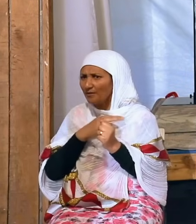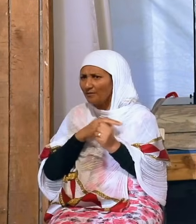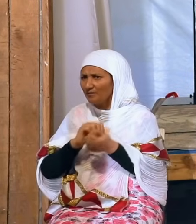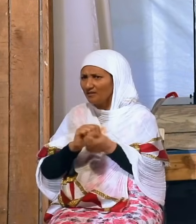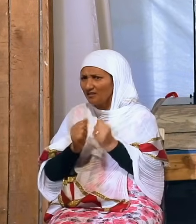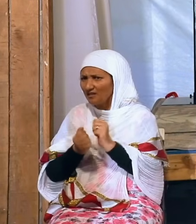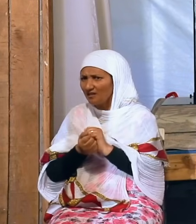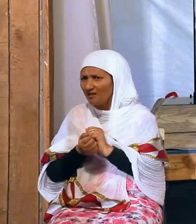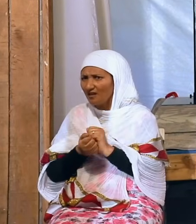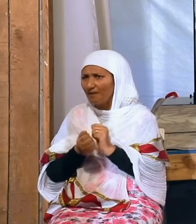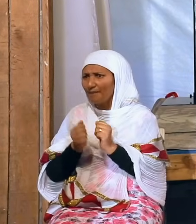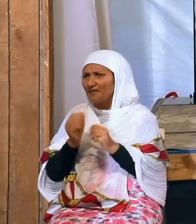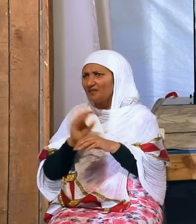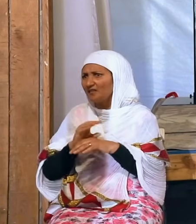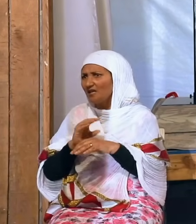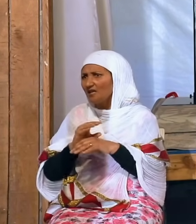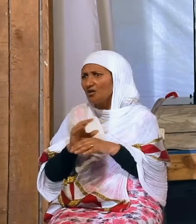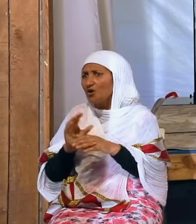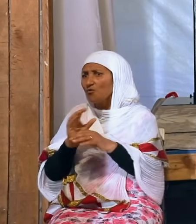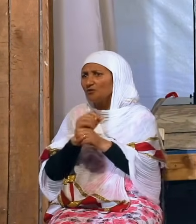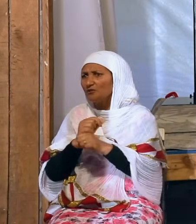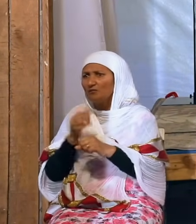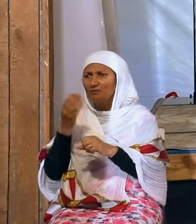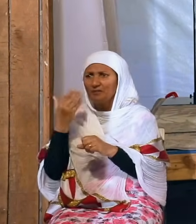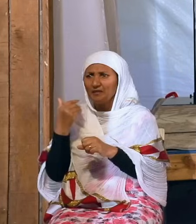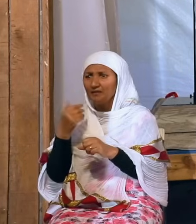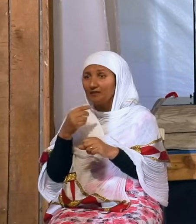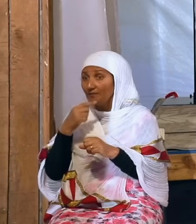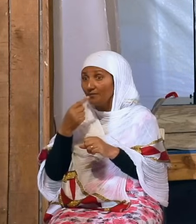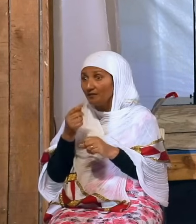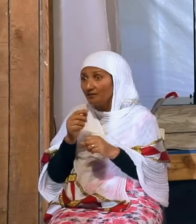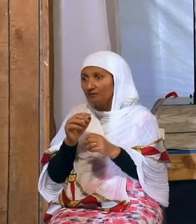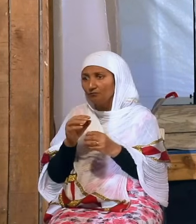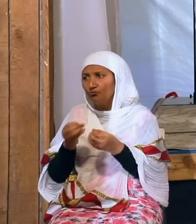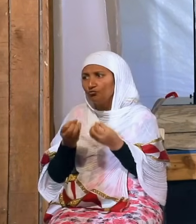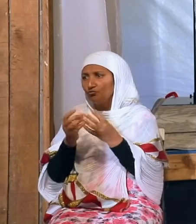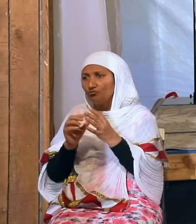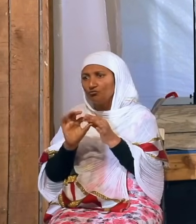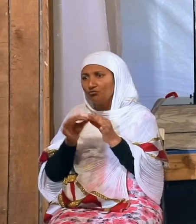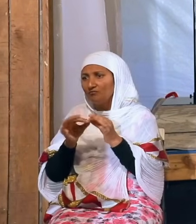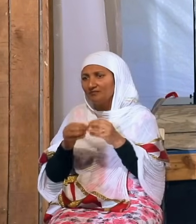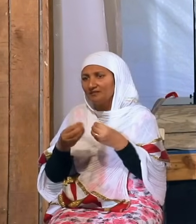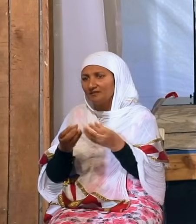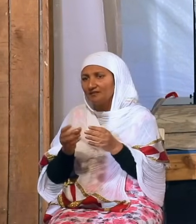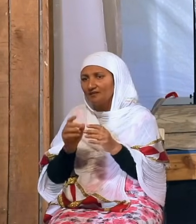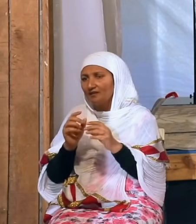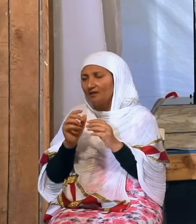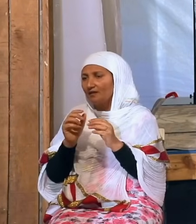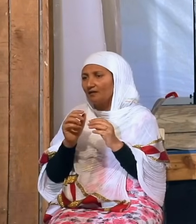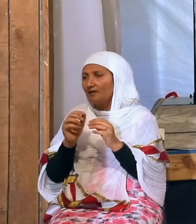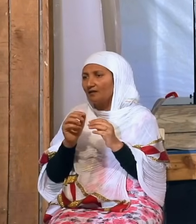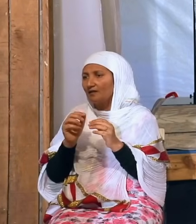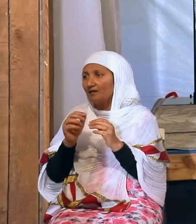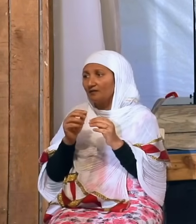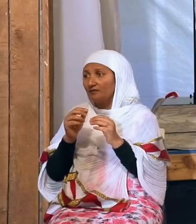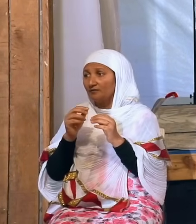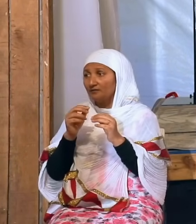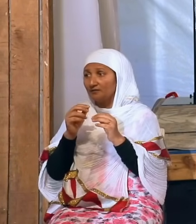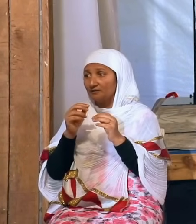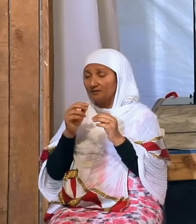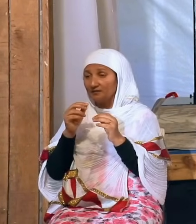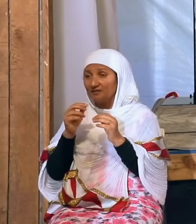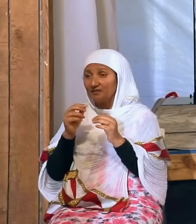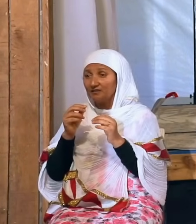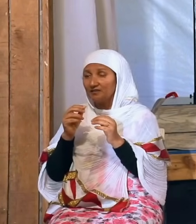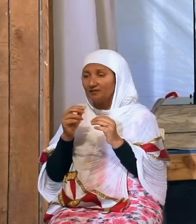እንዲሆነ ቤተክርስቲያን ወስደው ነበር እንደወስዳት ነበር የሚለው ብዙ ትርጉም የለው ምክንያቱም ሰብእናቸውን እየቀረጸው ያለው ማናውቀው ሰው ነው ያዩት